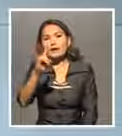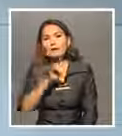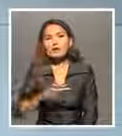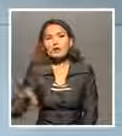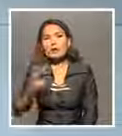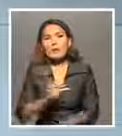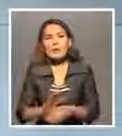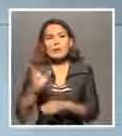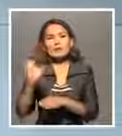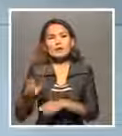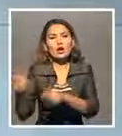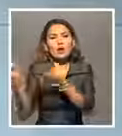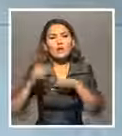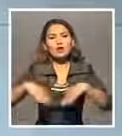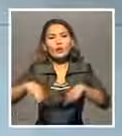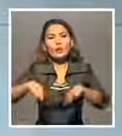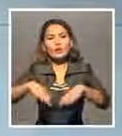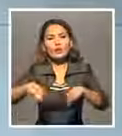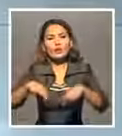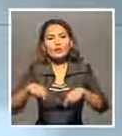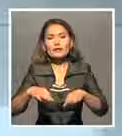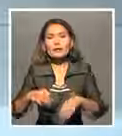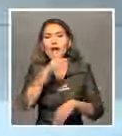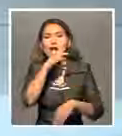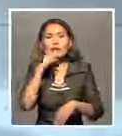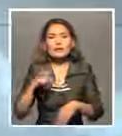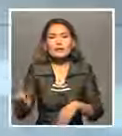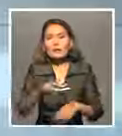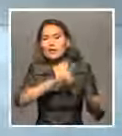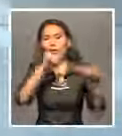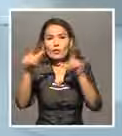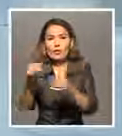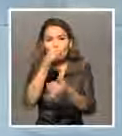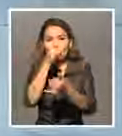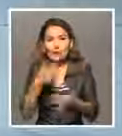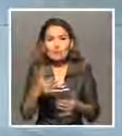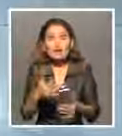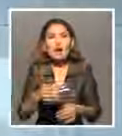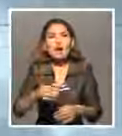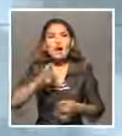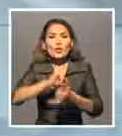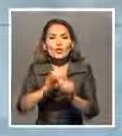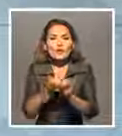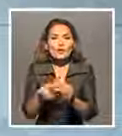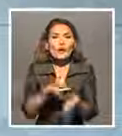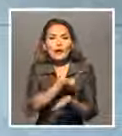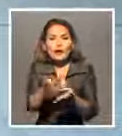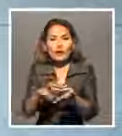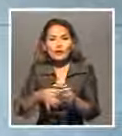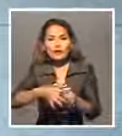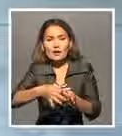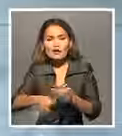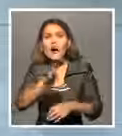Қазақстаннан Ресейге жеміс-жидек және түрлі көкөніс тасымалдайтын жүк көліктері шекарадан өте алмай тұр. Олар бұл тауарларды Шығыс Қазақстан облысының Шемонайха